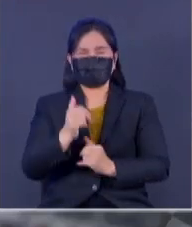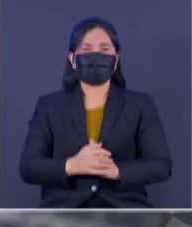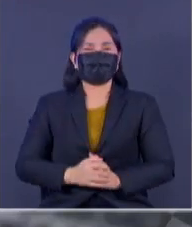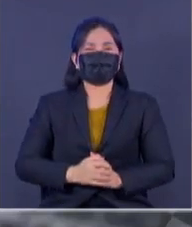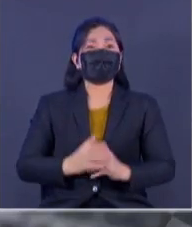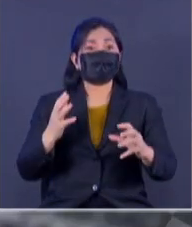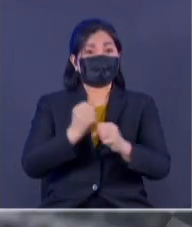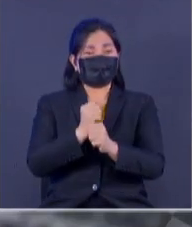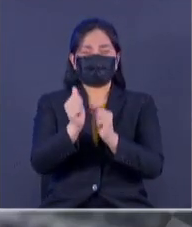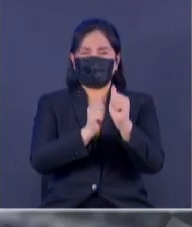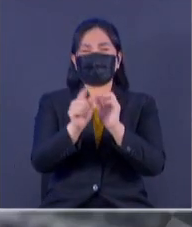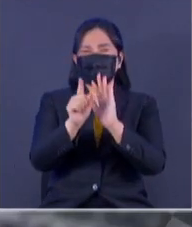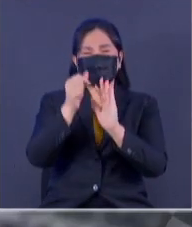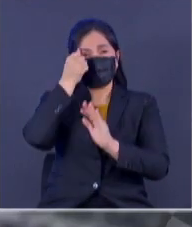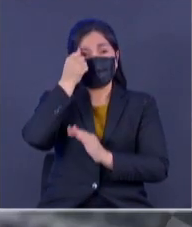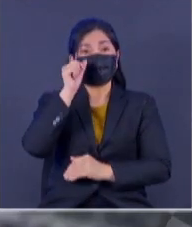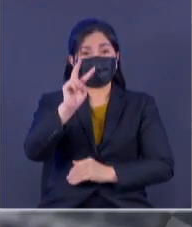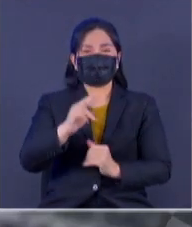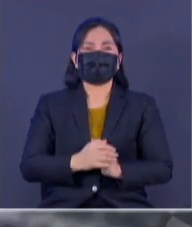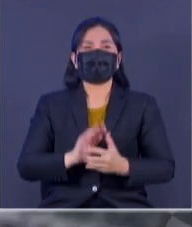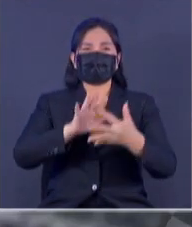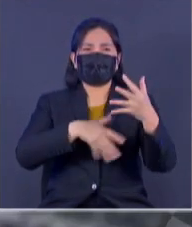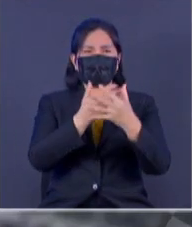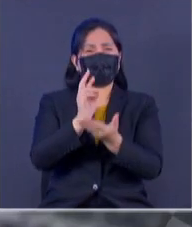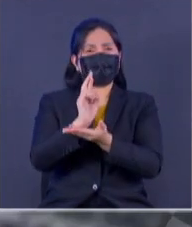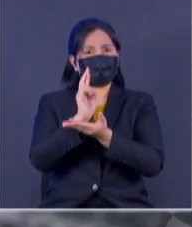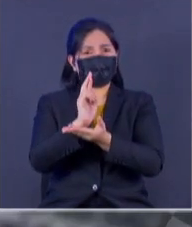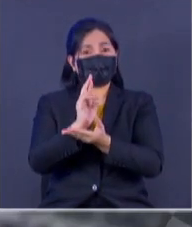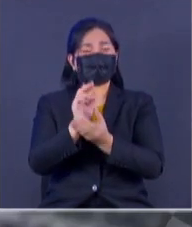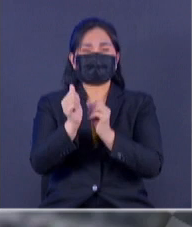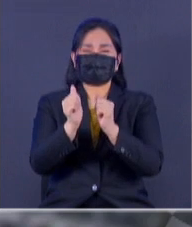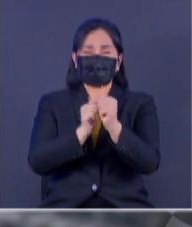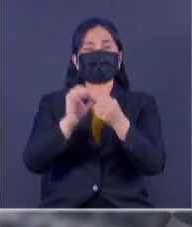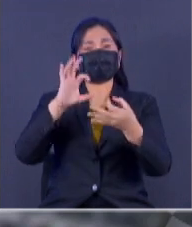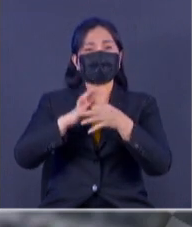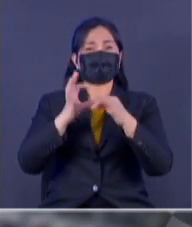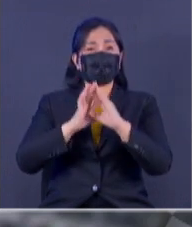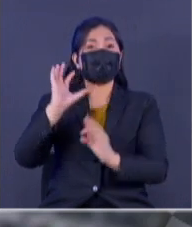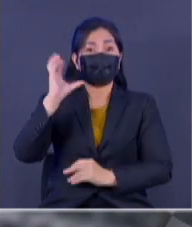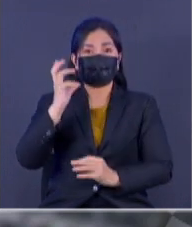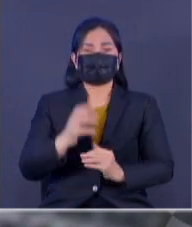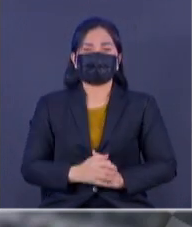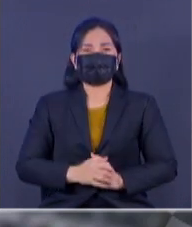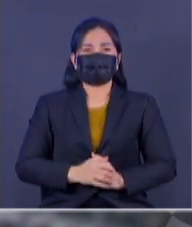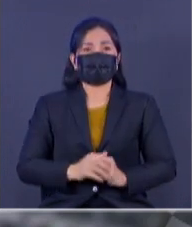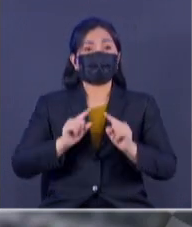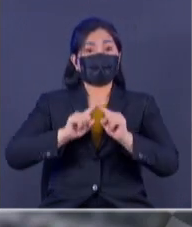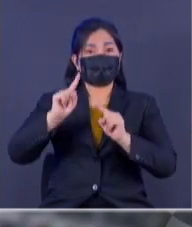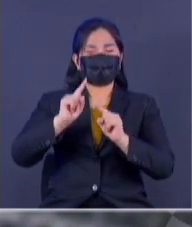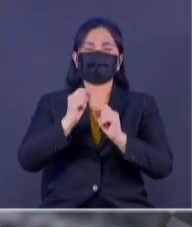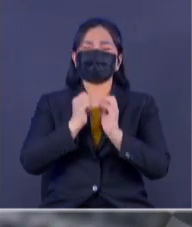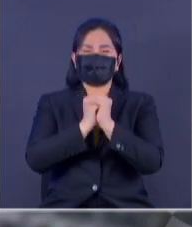ดูสรุปเหรียญกันบ้างคุณผู้ชมครับอย่างเป็นทางการ2วันที่ผ่านมานะครับตารางเหรียญรางวัลโอลิมปิกล่